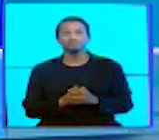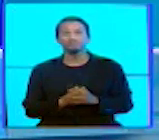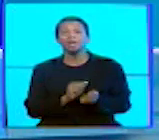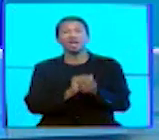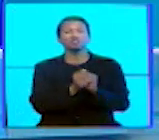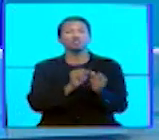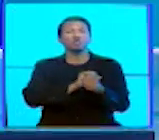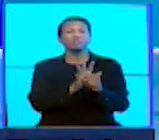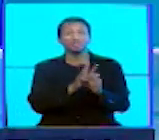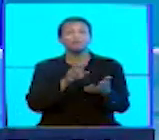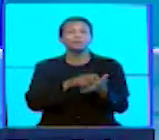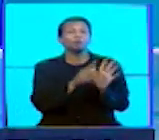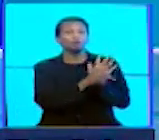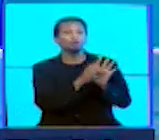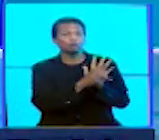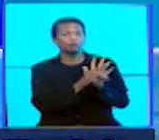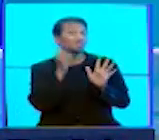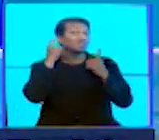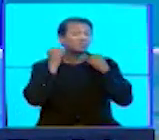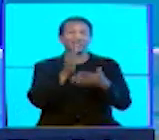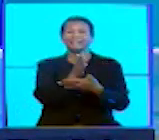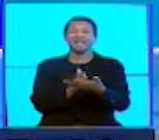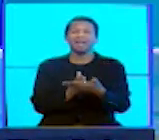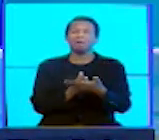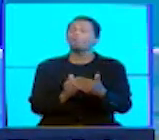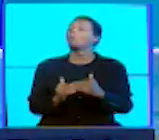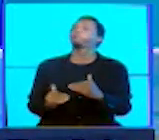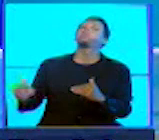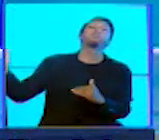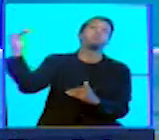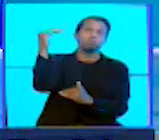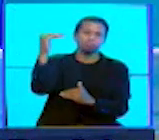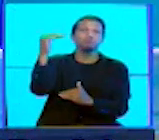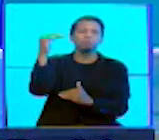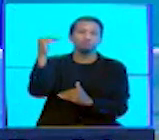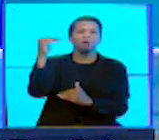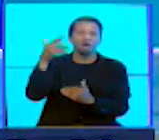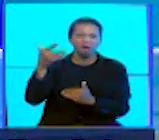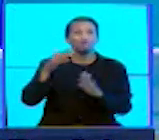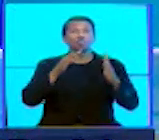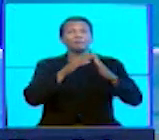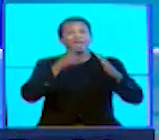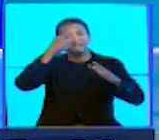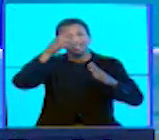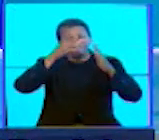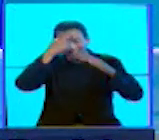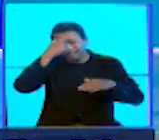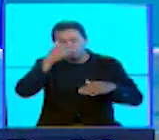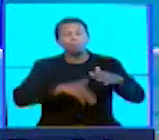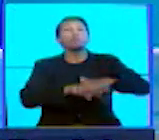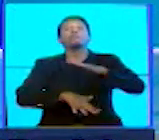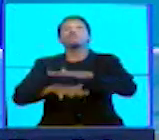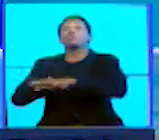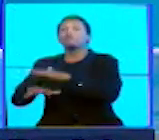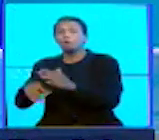Sementara itu, kasus COVID-19 di Kudus, Jawa Tengah melonjak dan membuat keterisian rumah sakit penuh. Gubernur Jawa Tengah Ganjar Pranowo